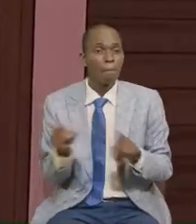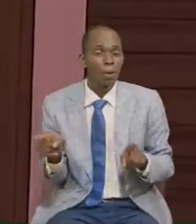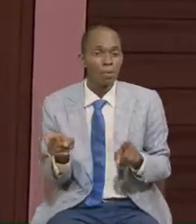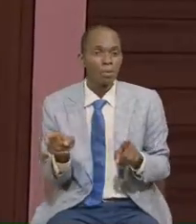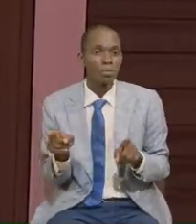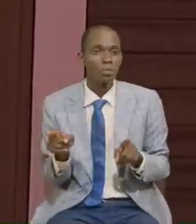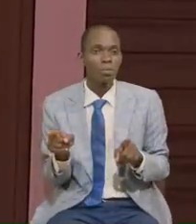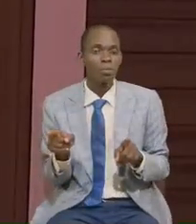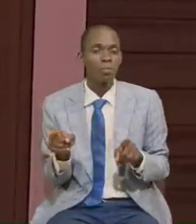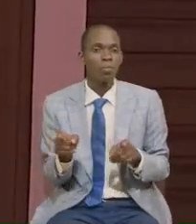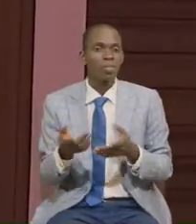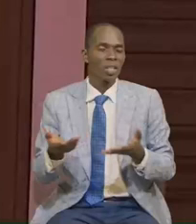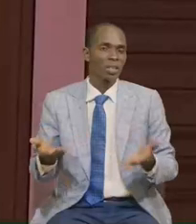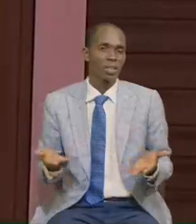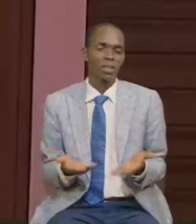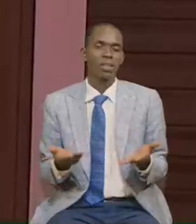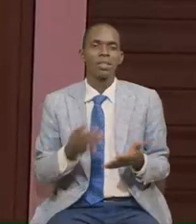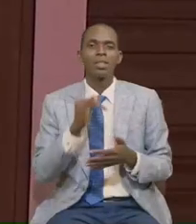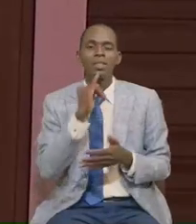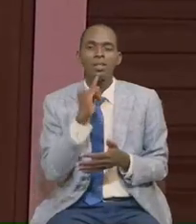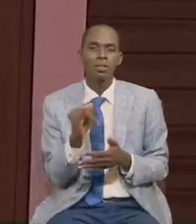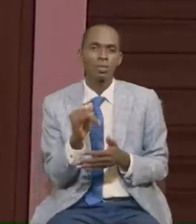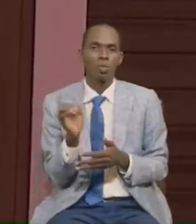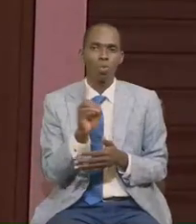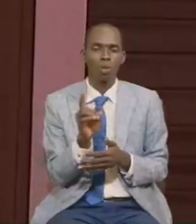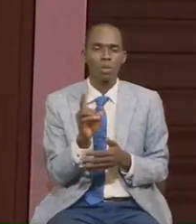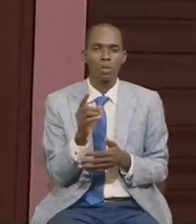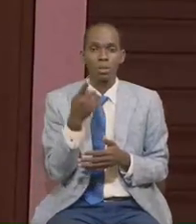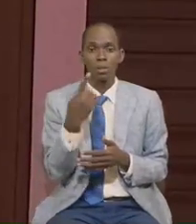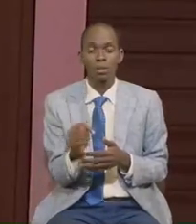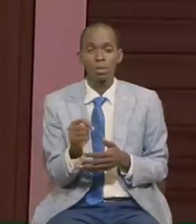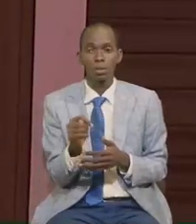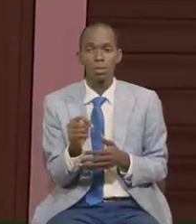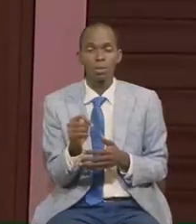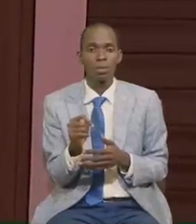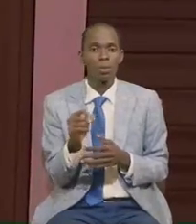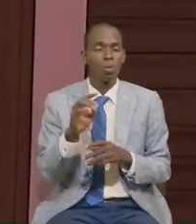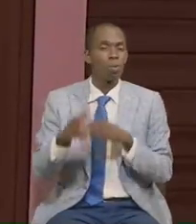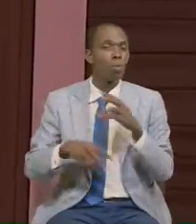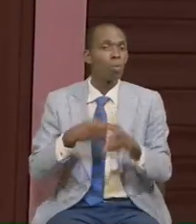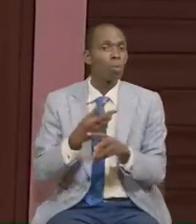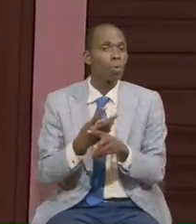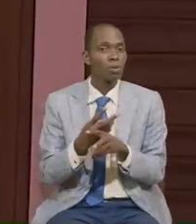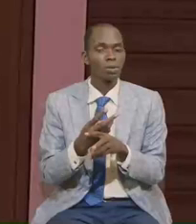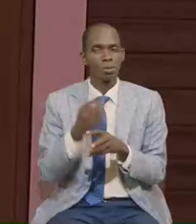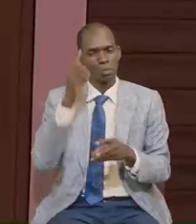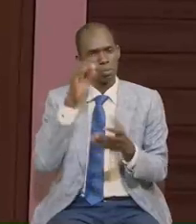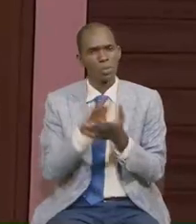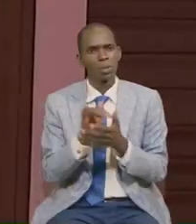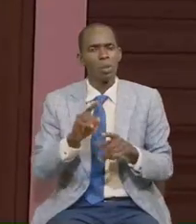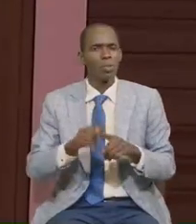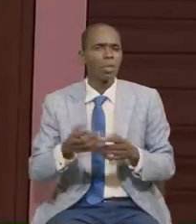voici là où l'œuvre commence. Mais, voici là où la reconnaissance du